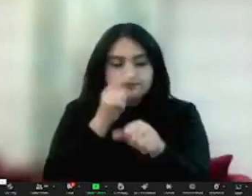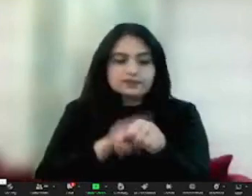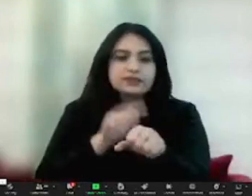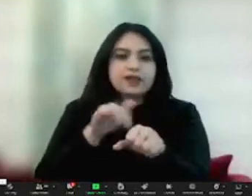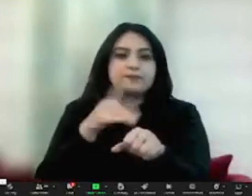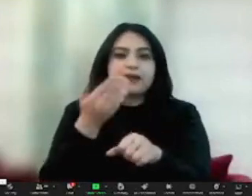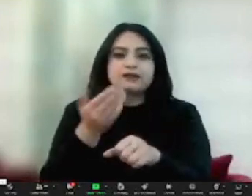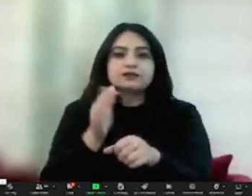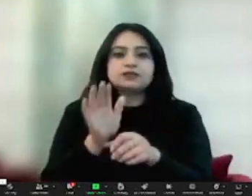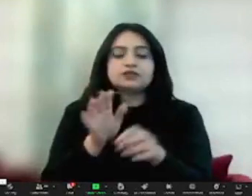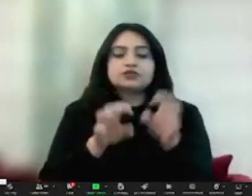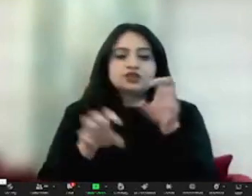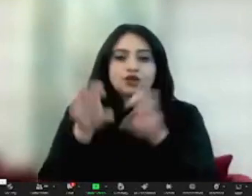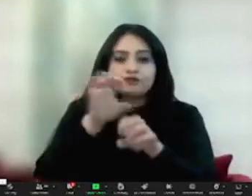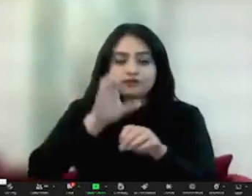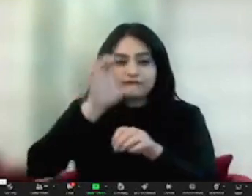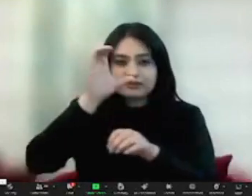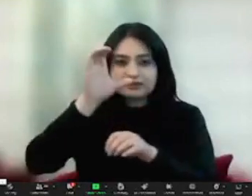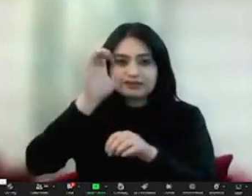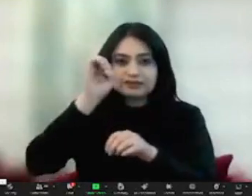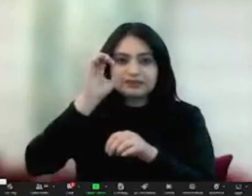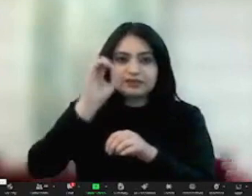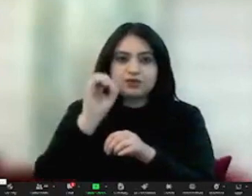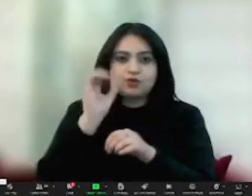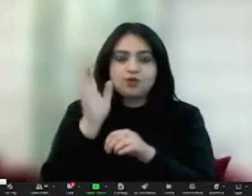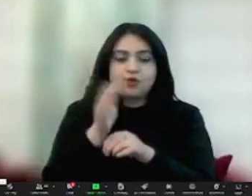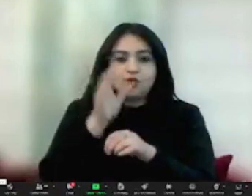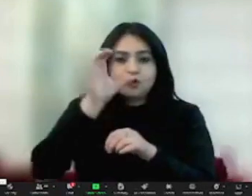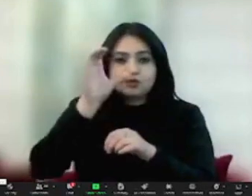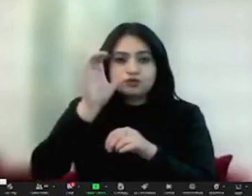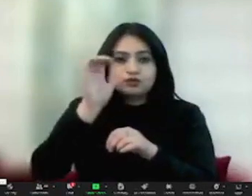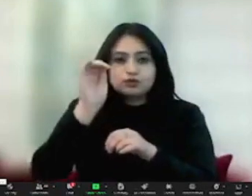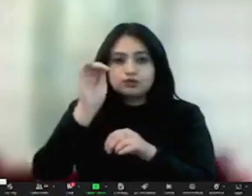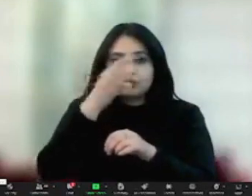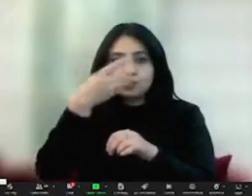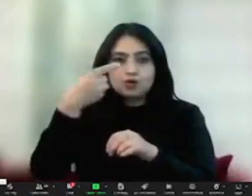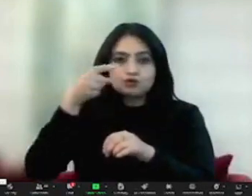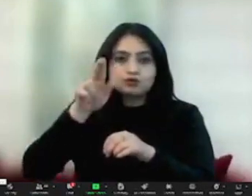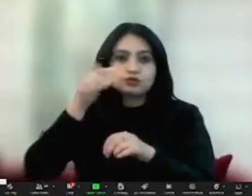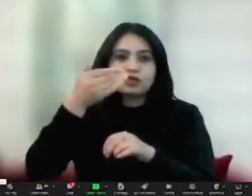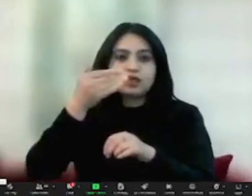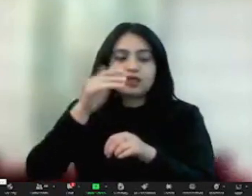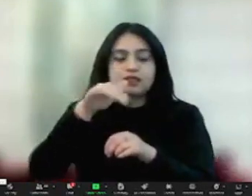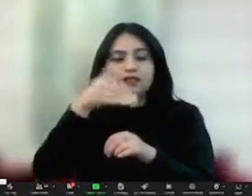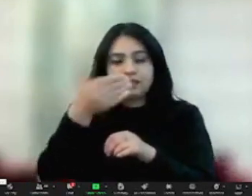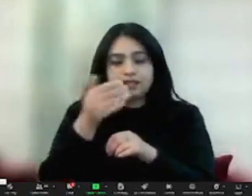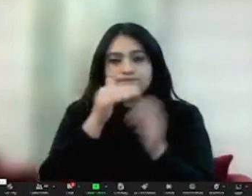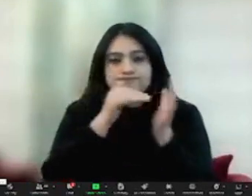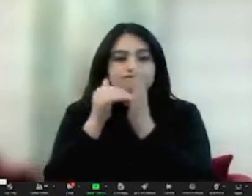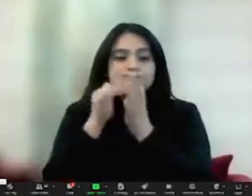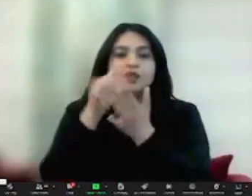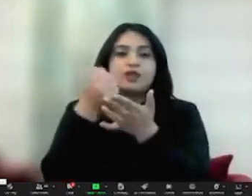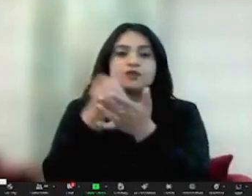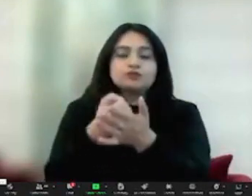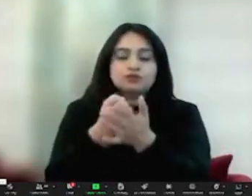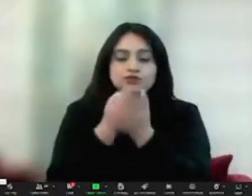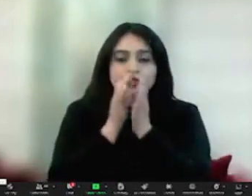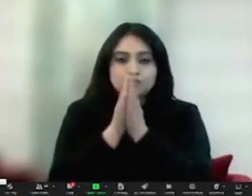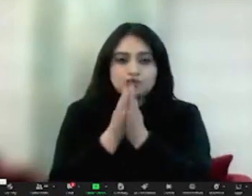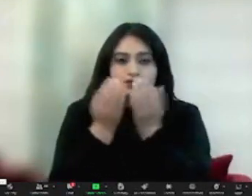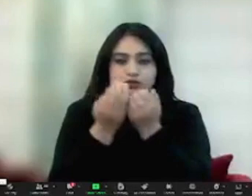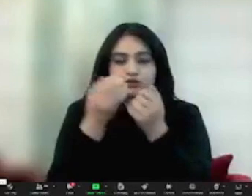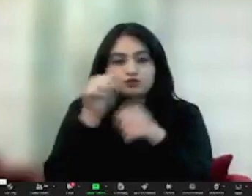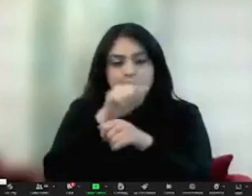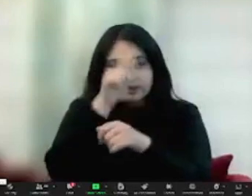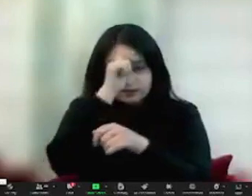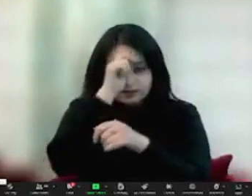सफ्टनेटका सिइओ सुनिल रिजालज्यूलाई ड्यासमा आइदिनु होला र उहाँलाई सम्मान गरिदिनको निम्ति म डाक्टर राधालाई हार्दिक अनुरोध गर्न चाहन्छु